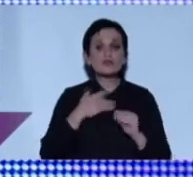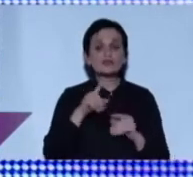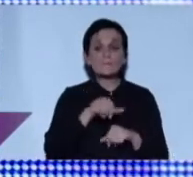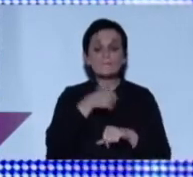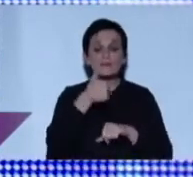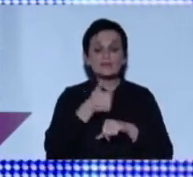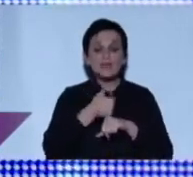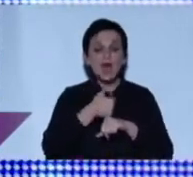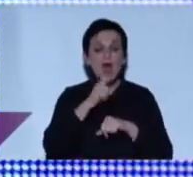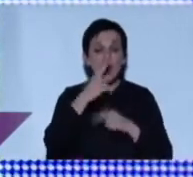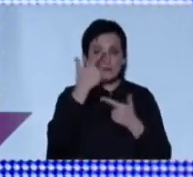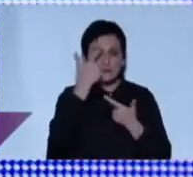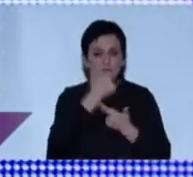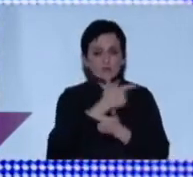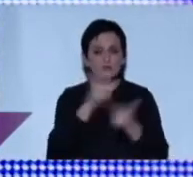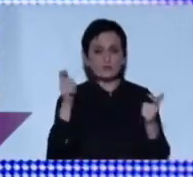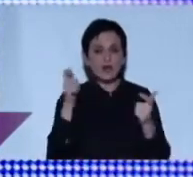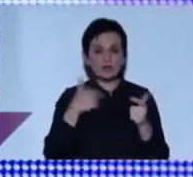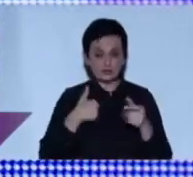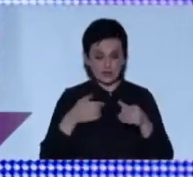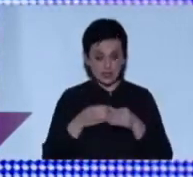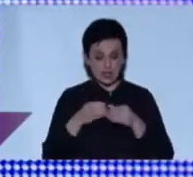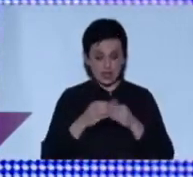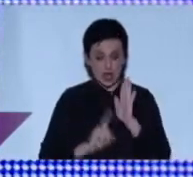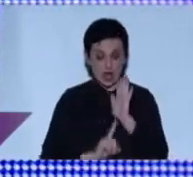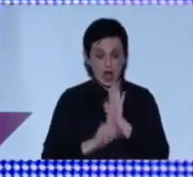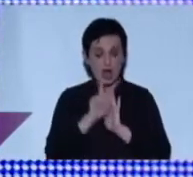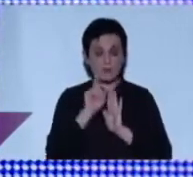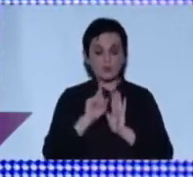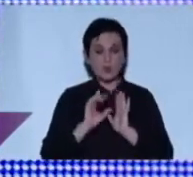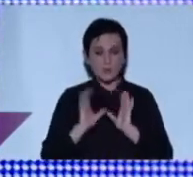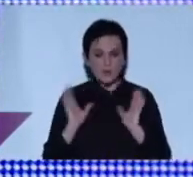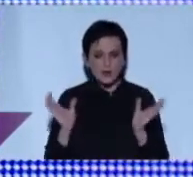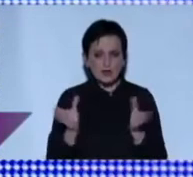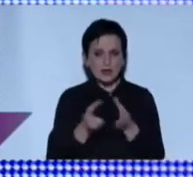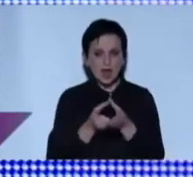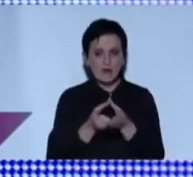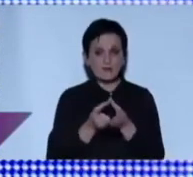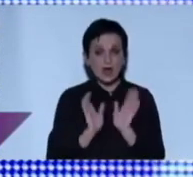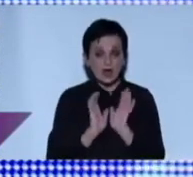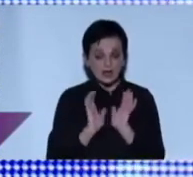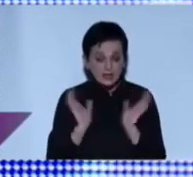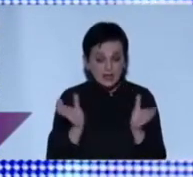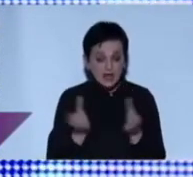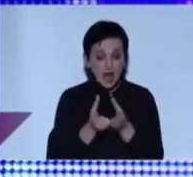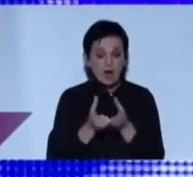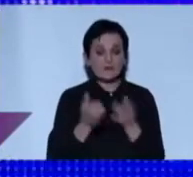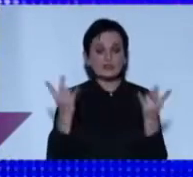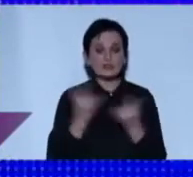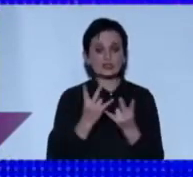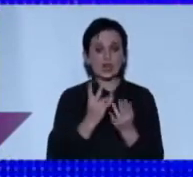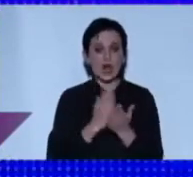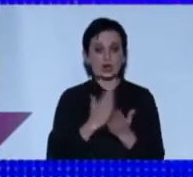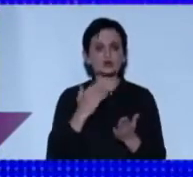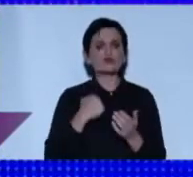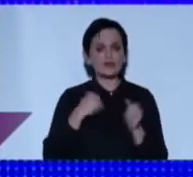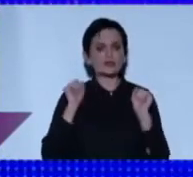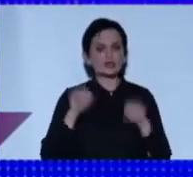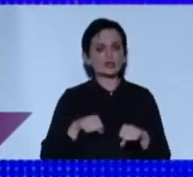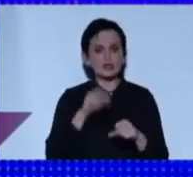იყო ჩვენი კამპანიის დაწყებიდან, რომ გავერთიანდეთ. გაერთიანება არის საჭირო ახლა, იმიტომ რომ ჩვენ შეიძლება